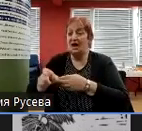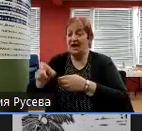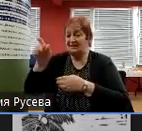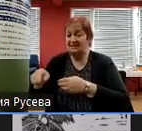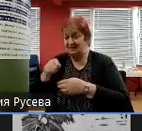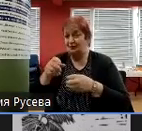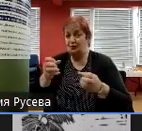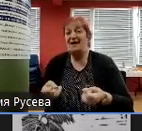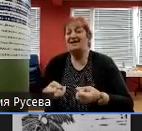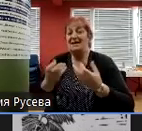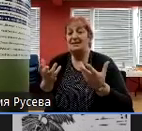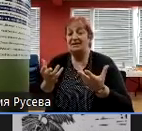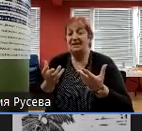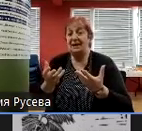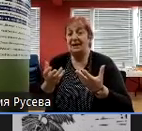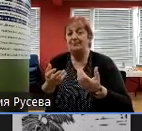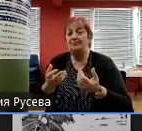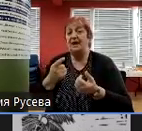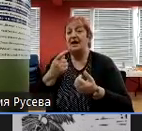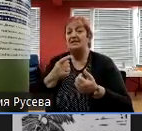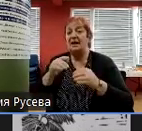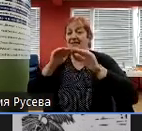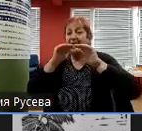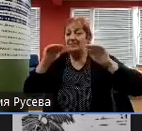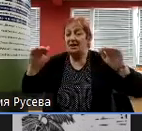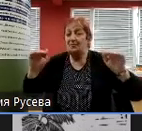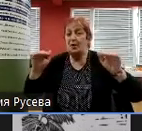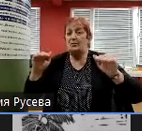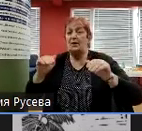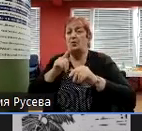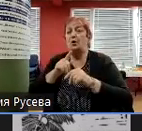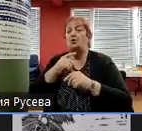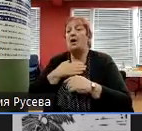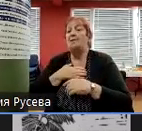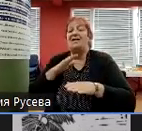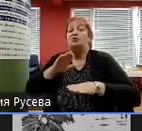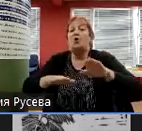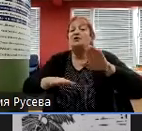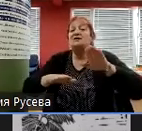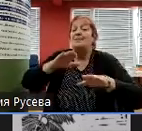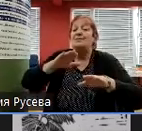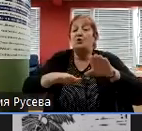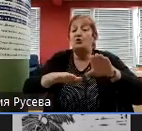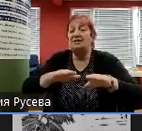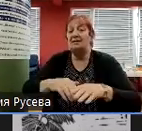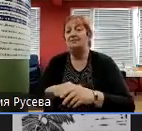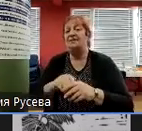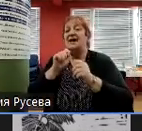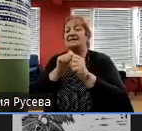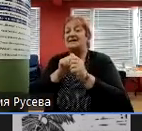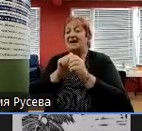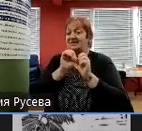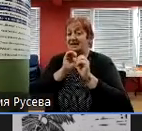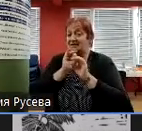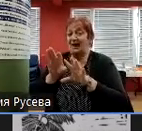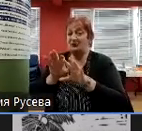събитието. Такива платформи, които вече ще поддържат достъпност, създаване и изпращане